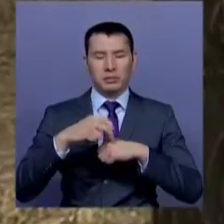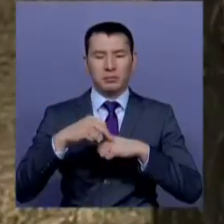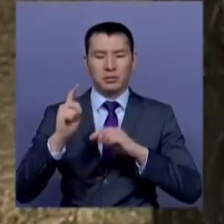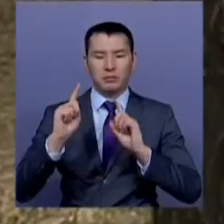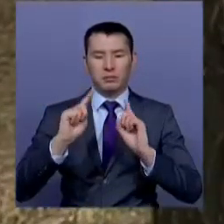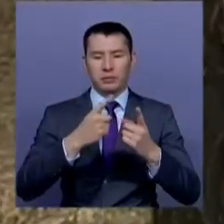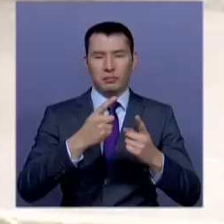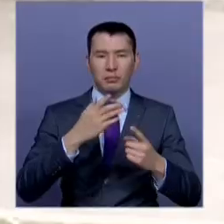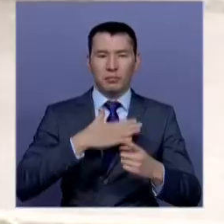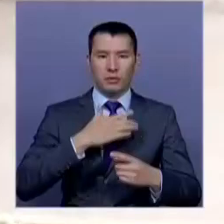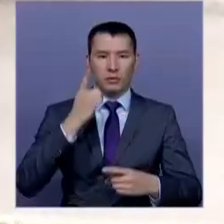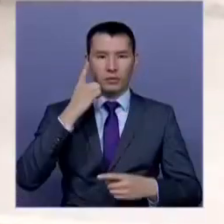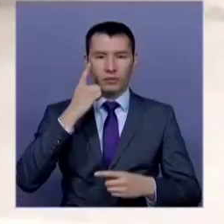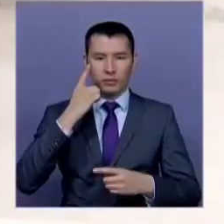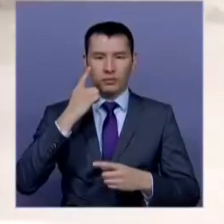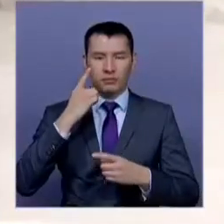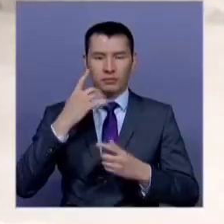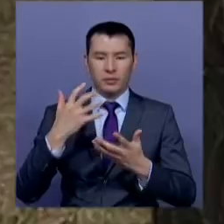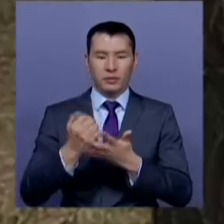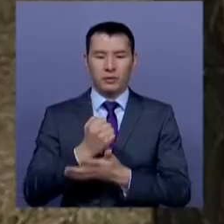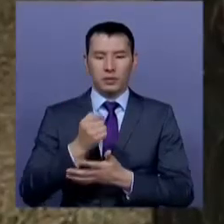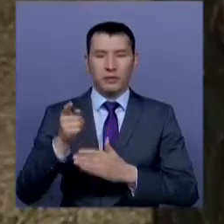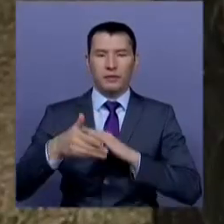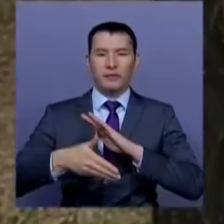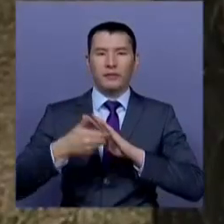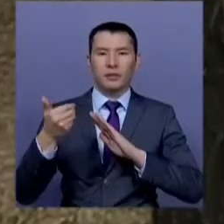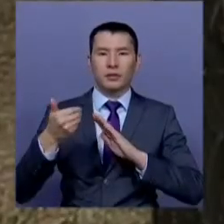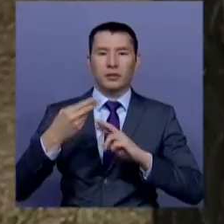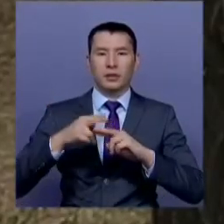нашли мой телефон и сообщили мне об этом. Они меня вызвали в тот же день,